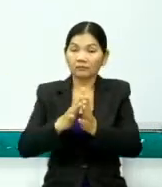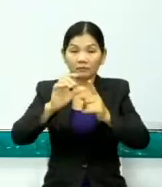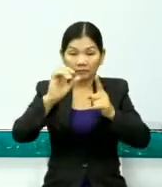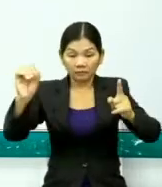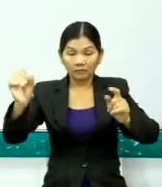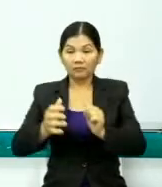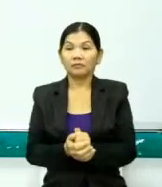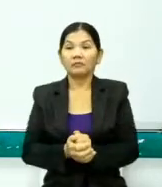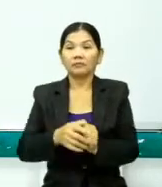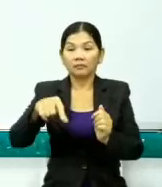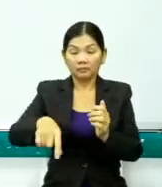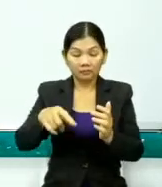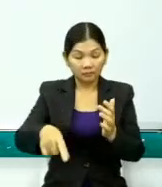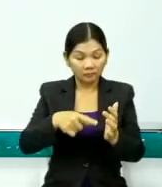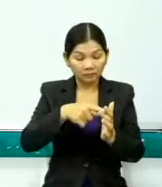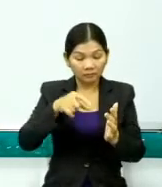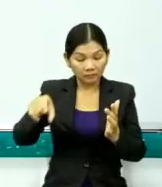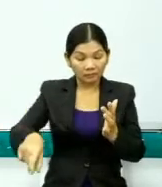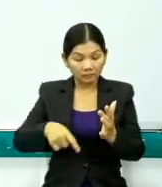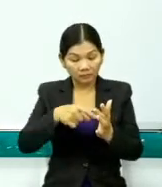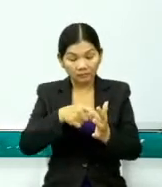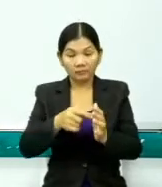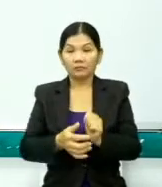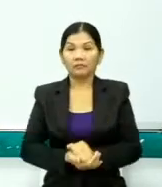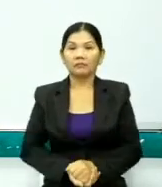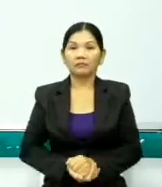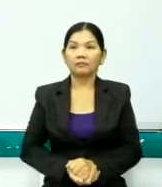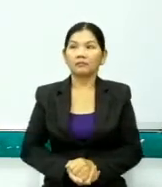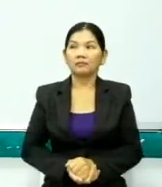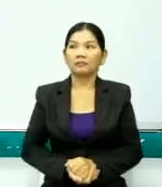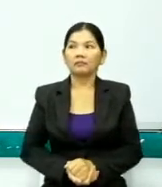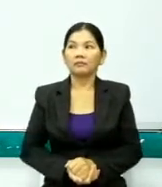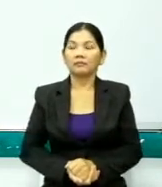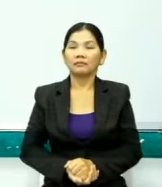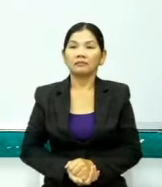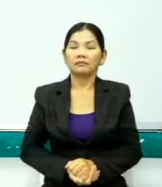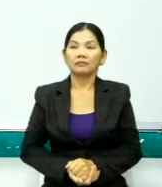ba biết kệ kệ chập đàm